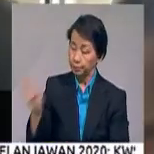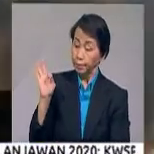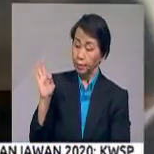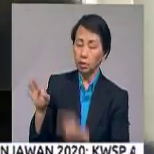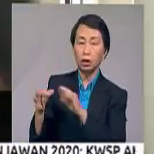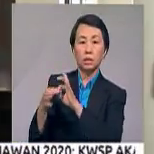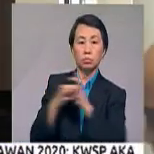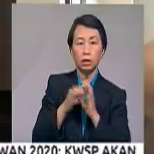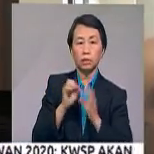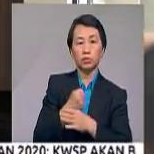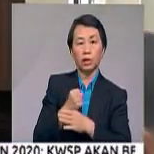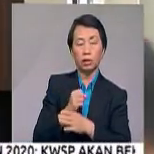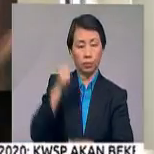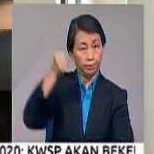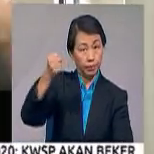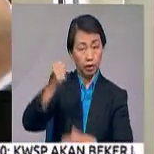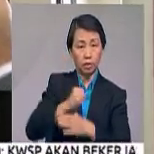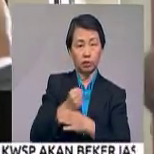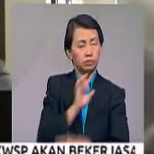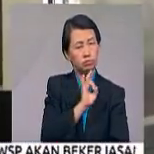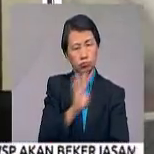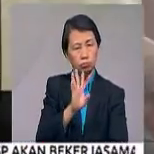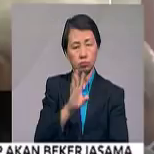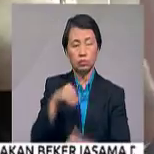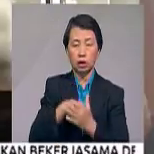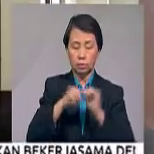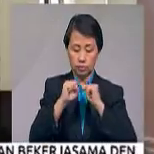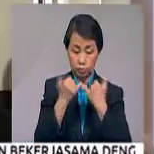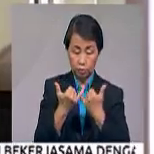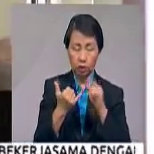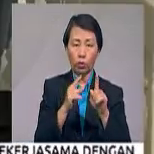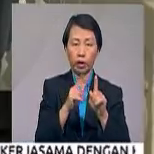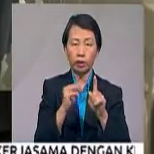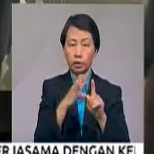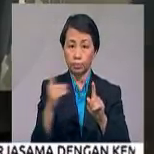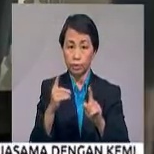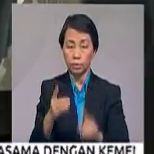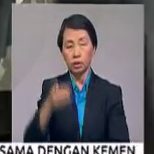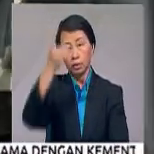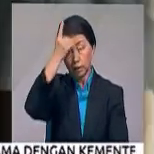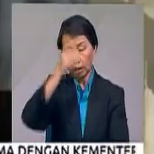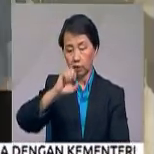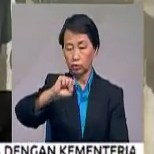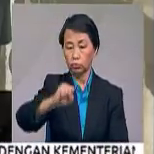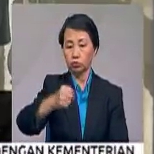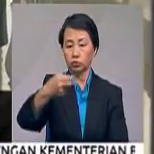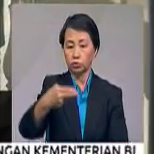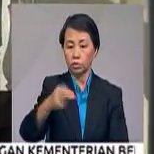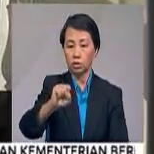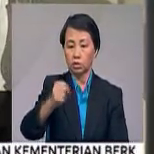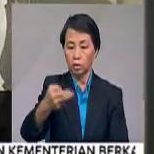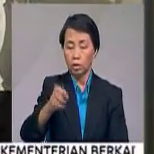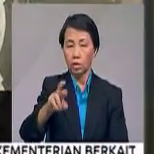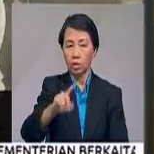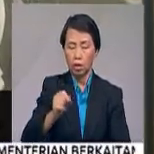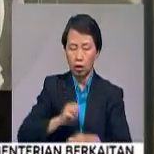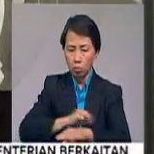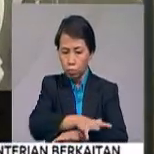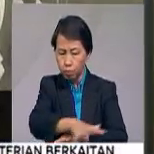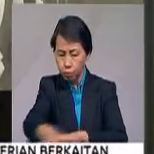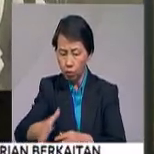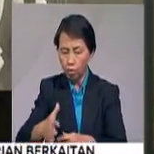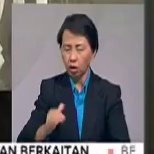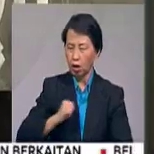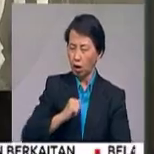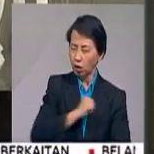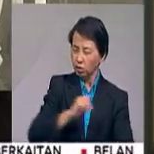pemilik saham dan pemegang saham tunggal dalam syarikat itu. Menurut Datuk Syahrul Azral, pengaruh dan akses langsung ahli